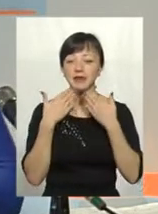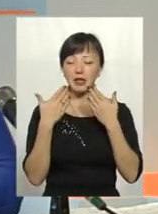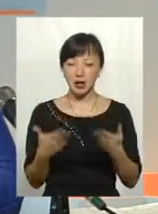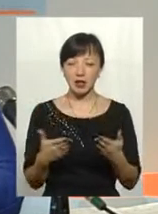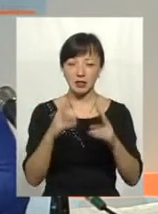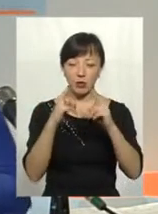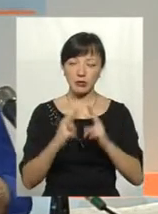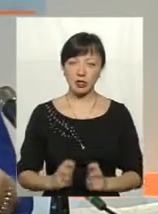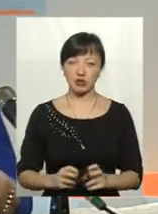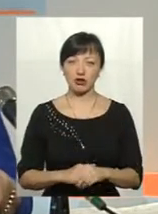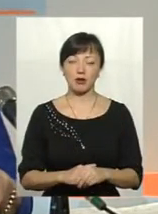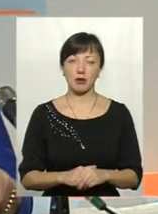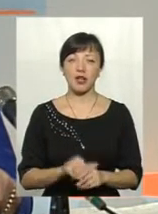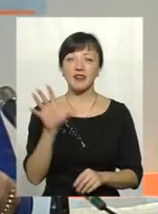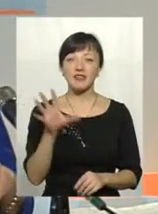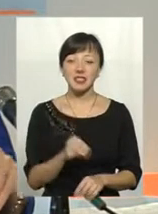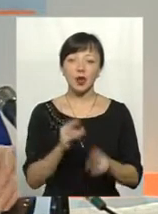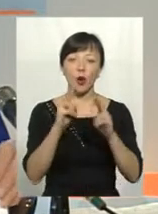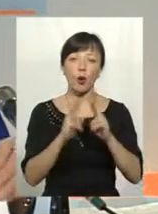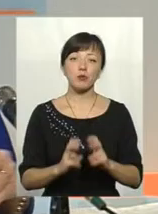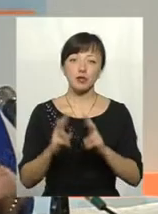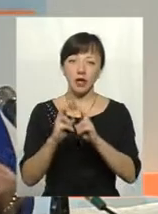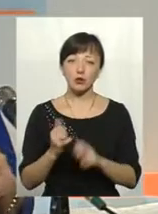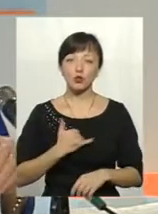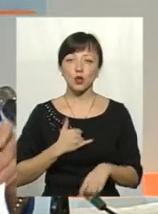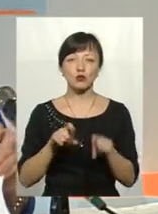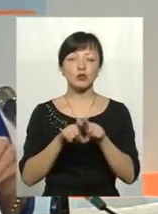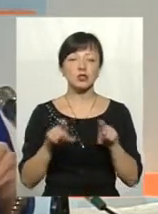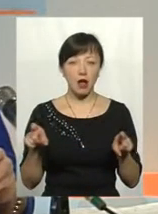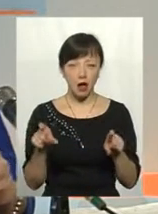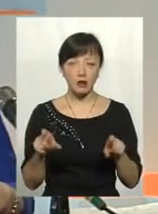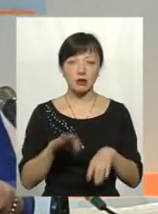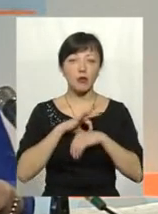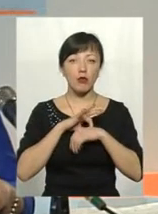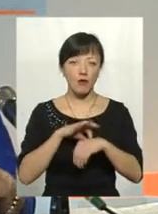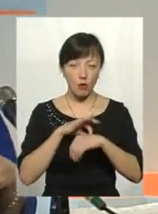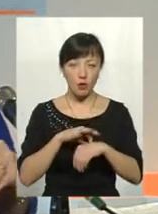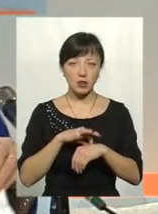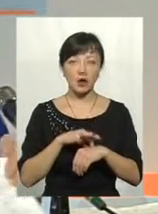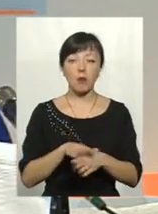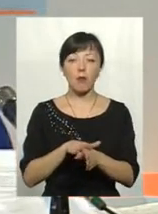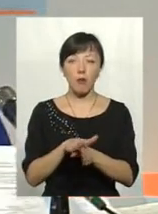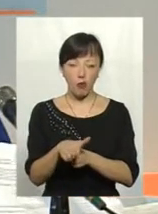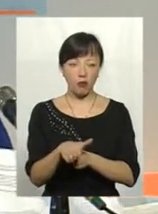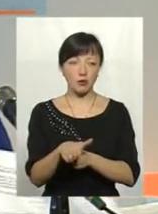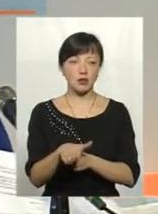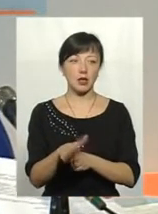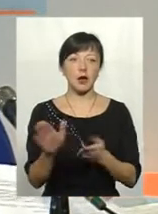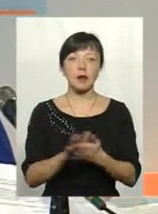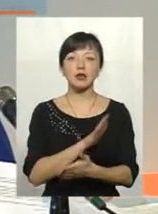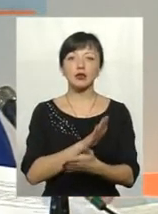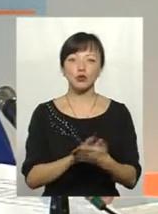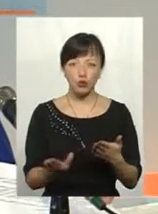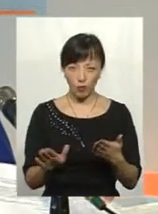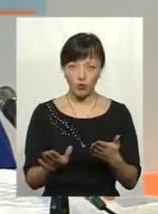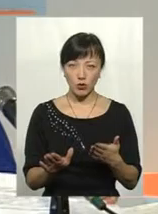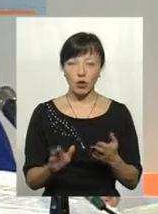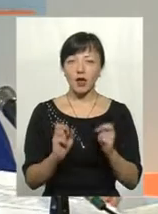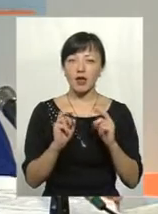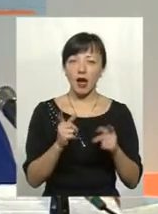за обстеженням. Всі обстеження у нашому закладі проводяться повністю, безкоштовно.